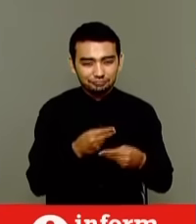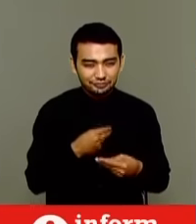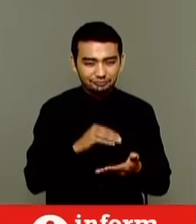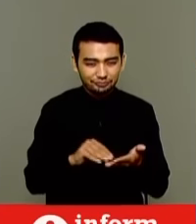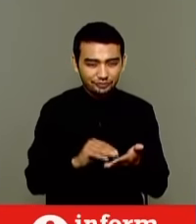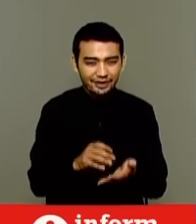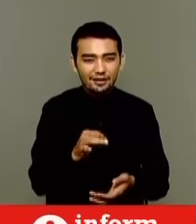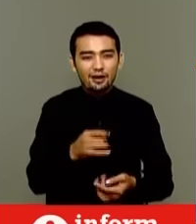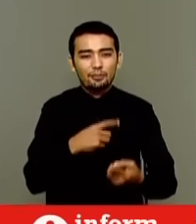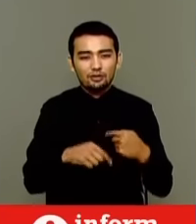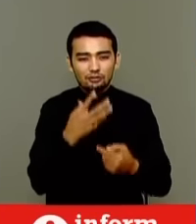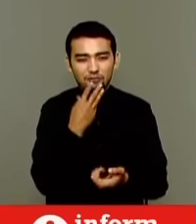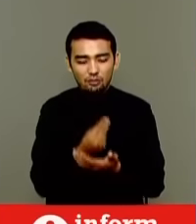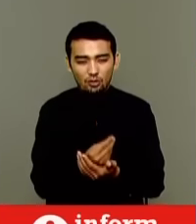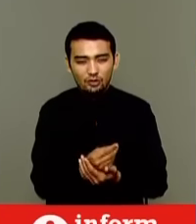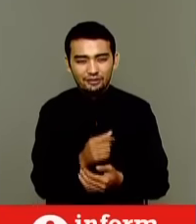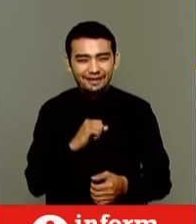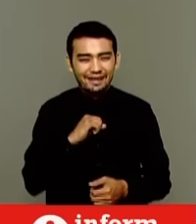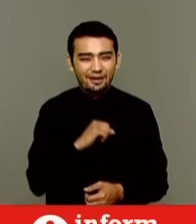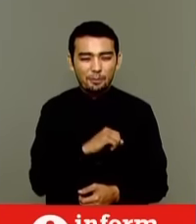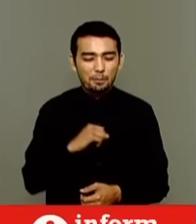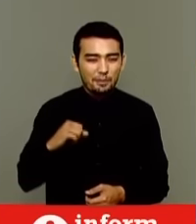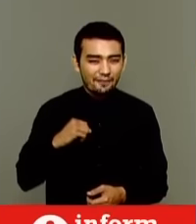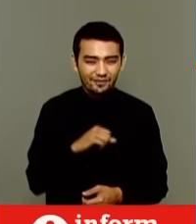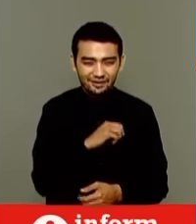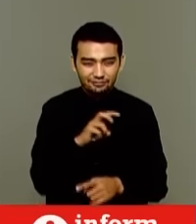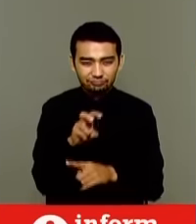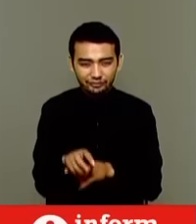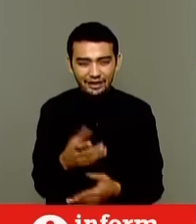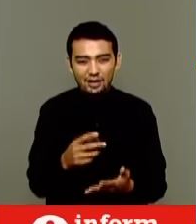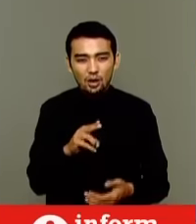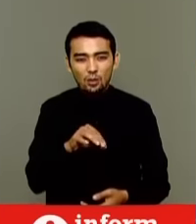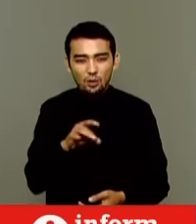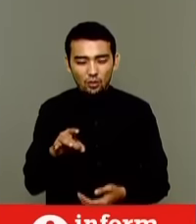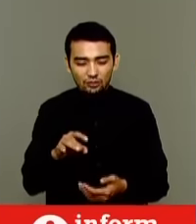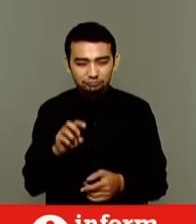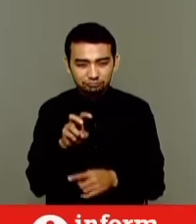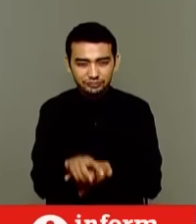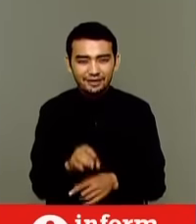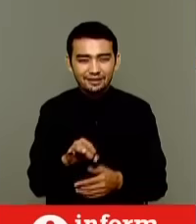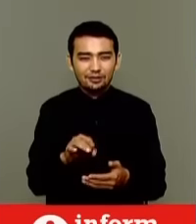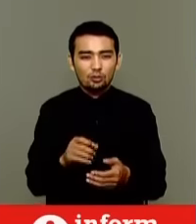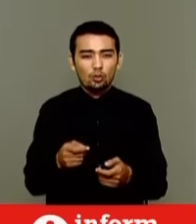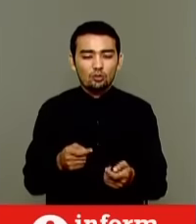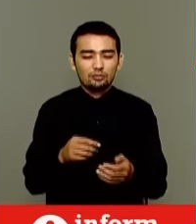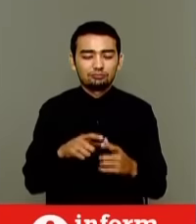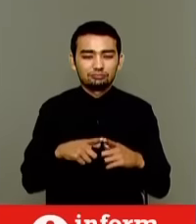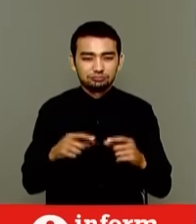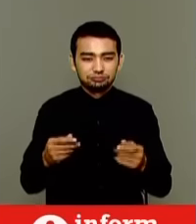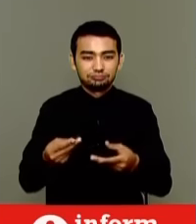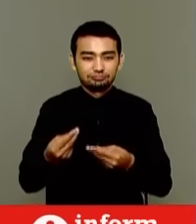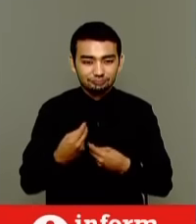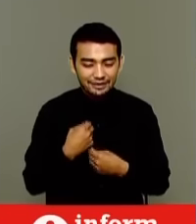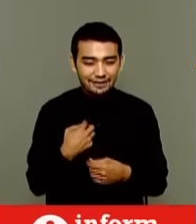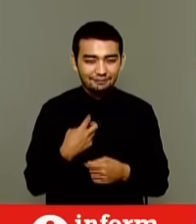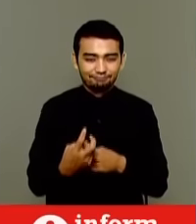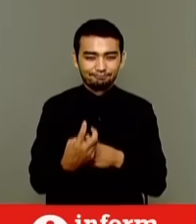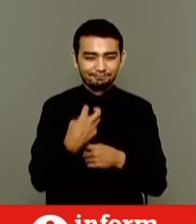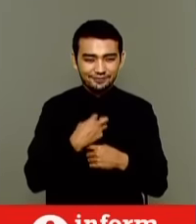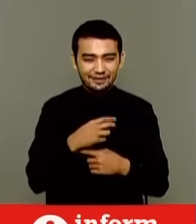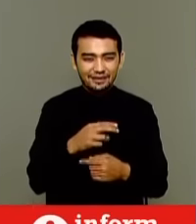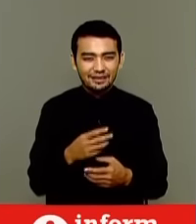своему участковому терапевту или там врачу ВОП, берет направление и приходит к нам уже на лечение в дневной стационар.